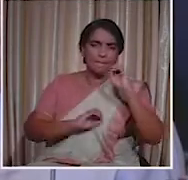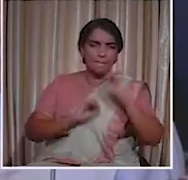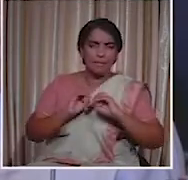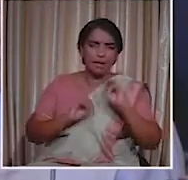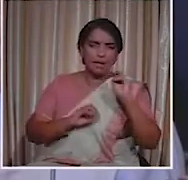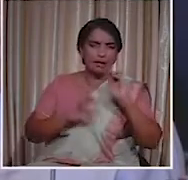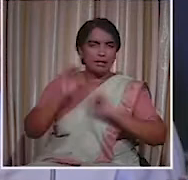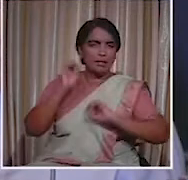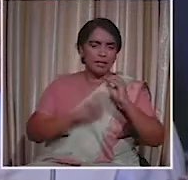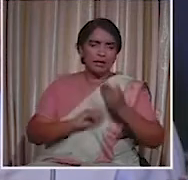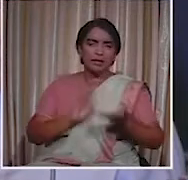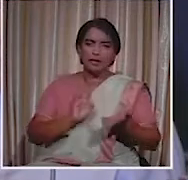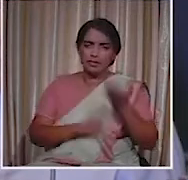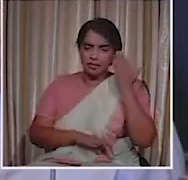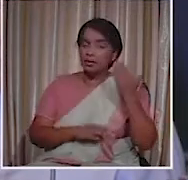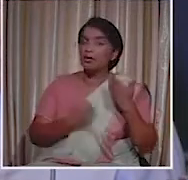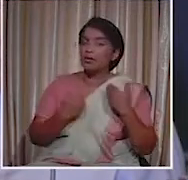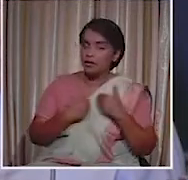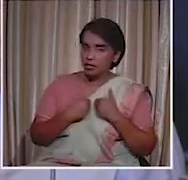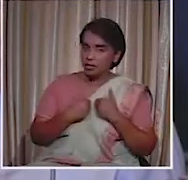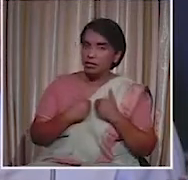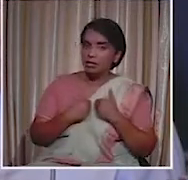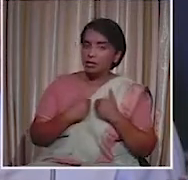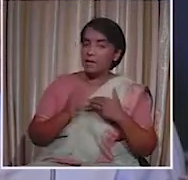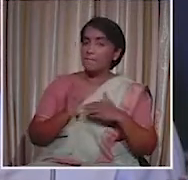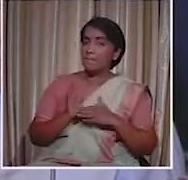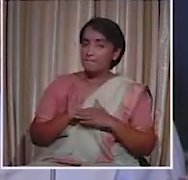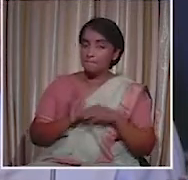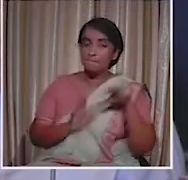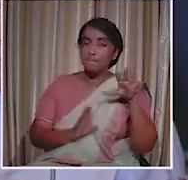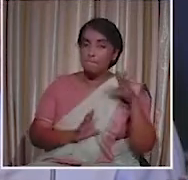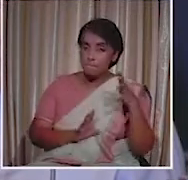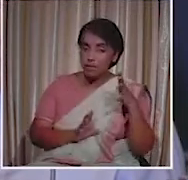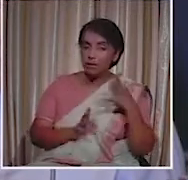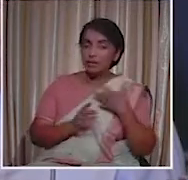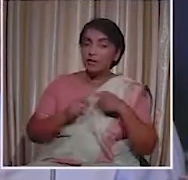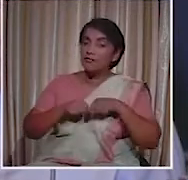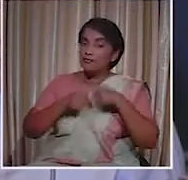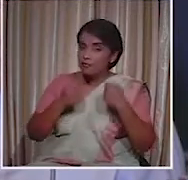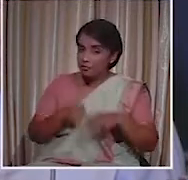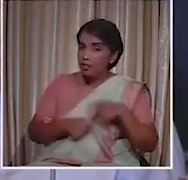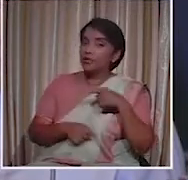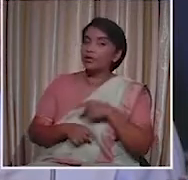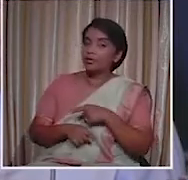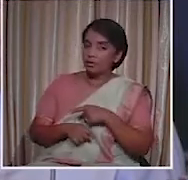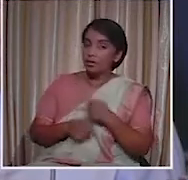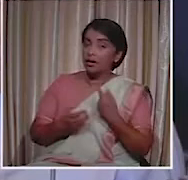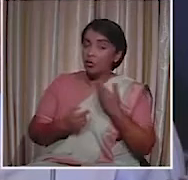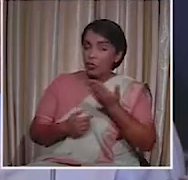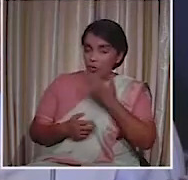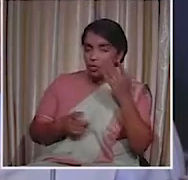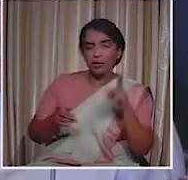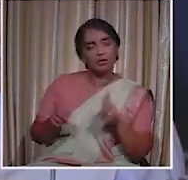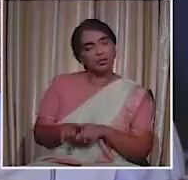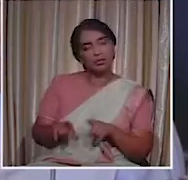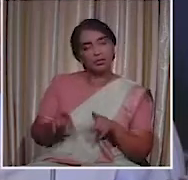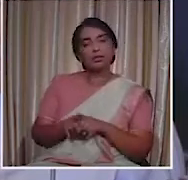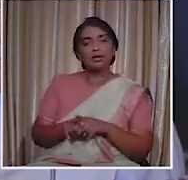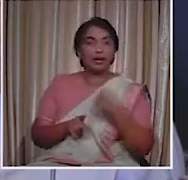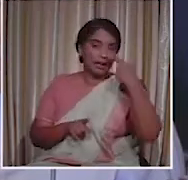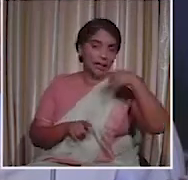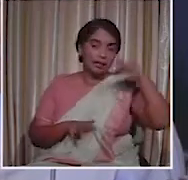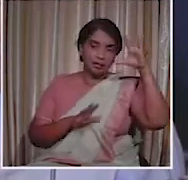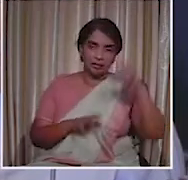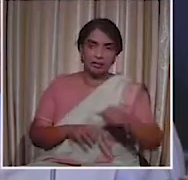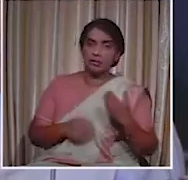30කින් 40කින් වැඩි වේක ඒතර අපේ මිලියන 500 අපි යොදව ගන්න ඕනේ ඒ අපිට හැකි ප්‍රමාණයක තෙල් ගේන්ට